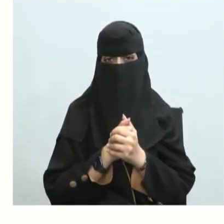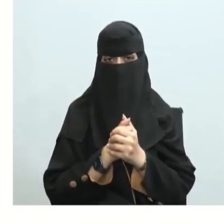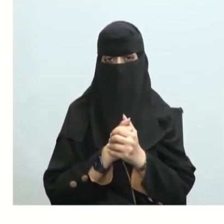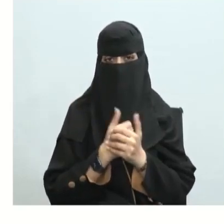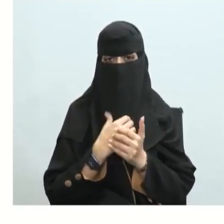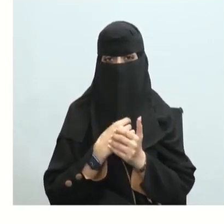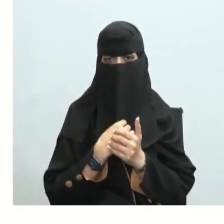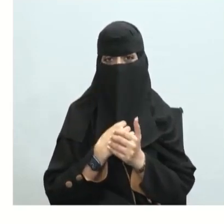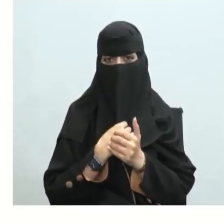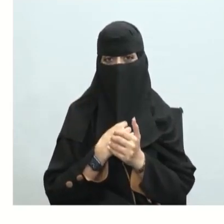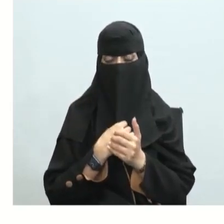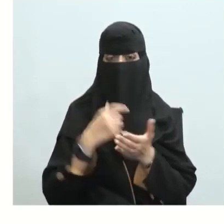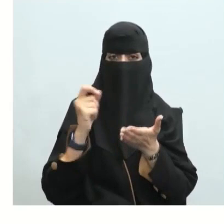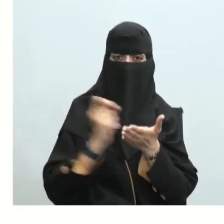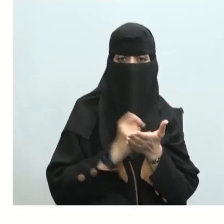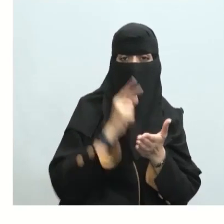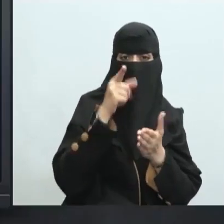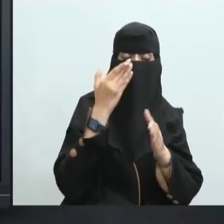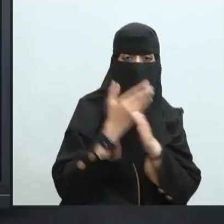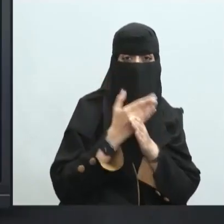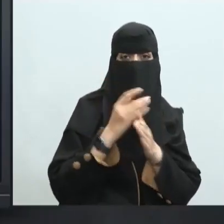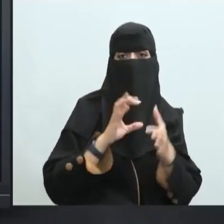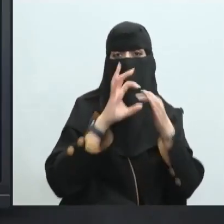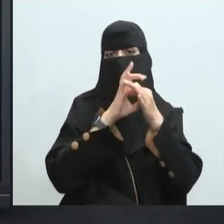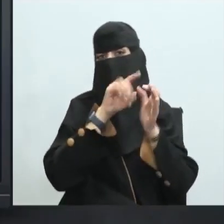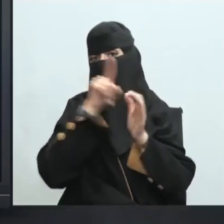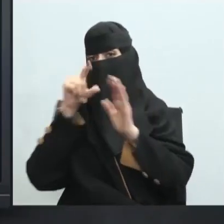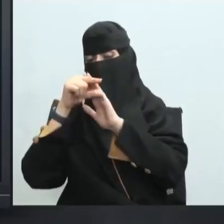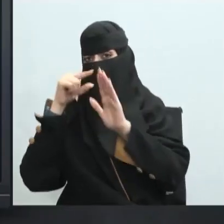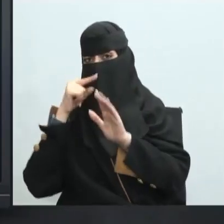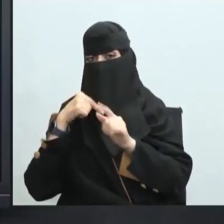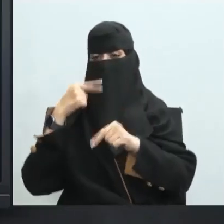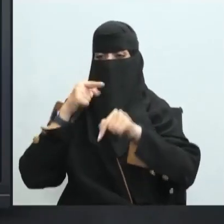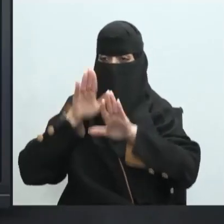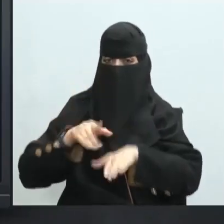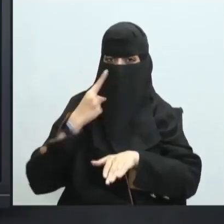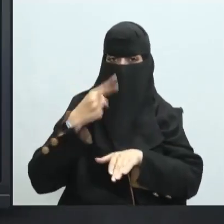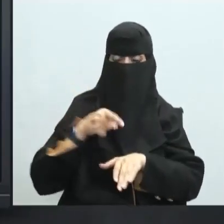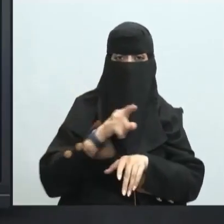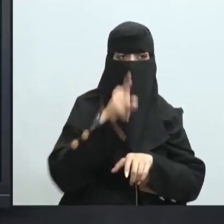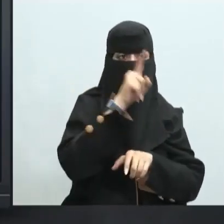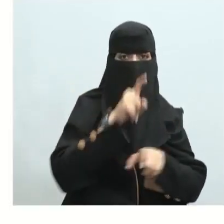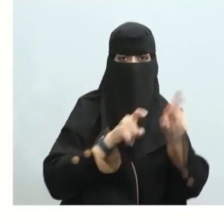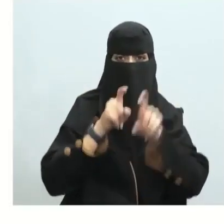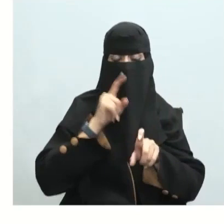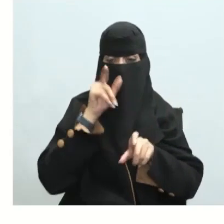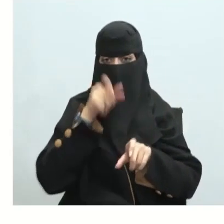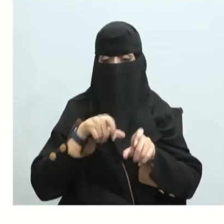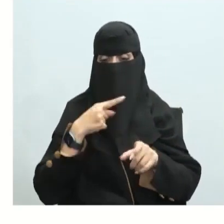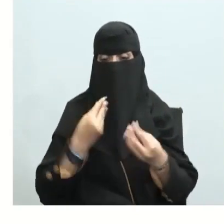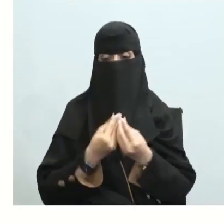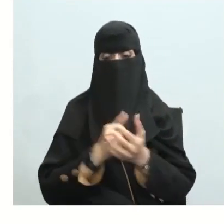الاسباب اكتب الاسباب التي تتعلق بك او التتي قد عاصرتها والتي تسال عنها ايضا زملائك وهكذا